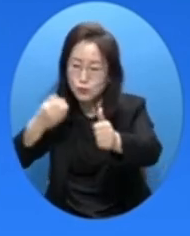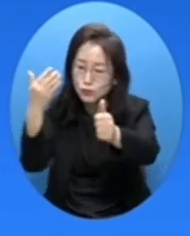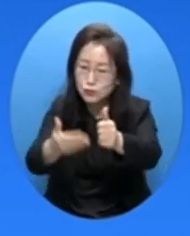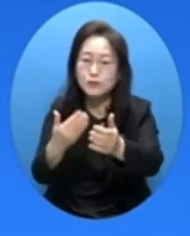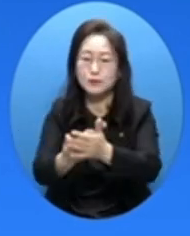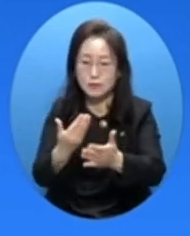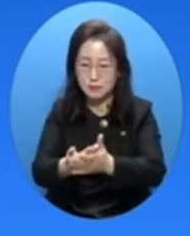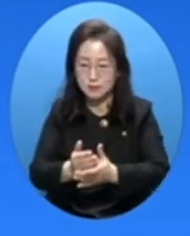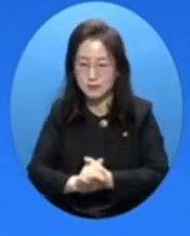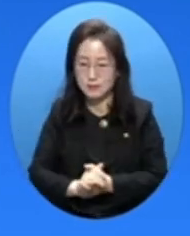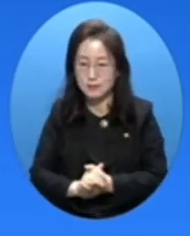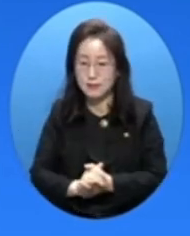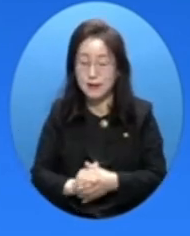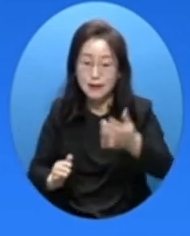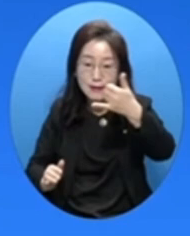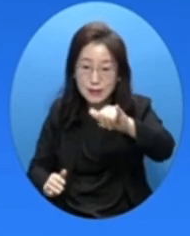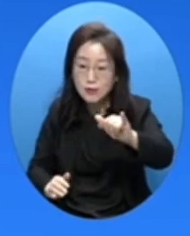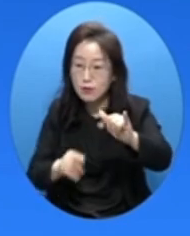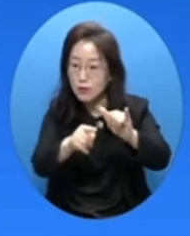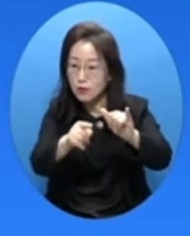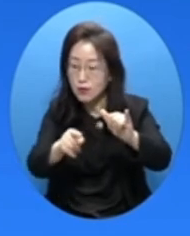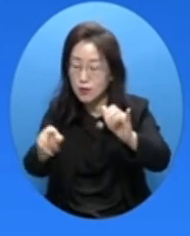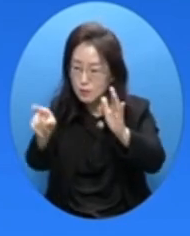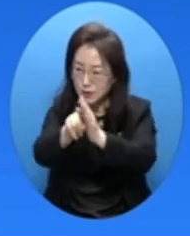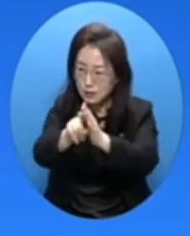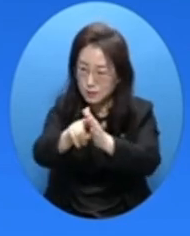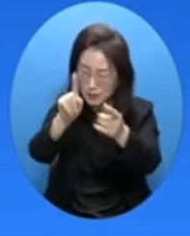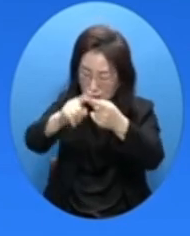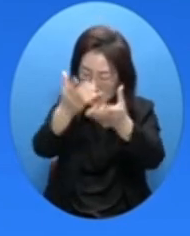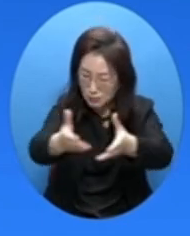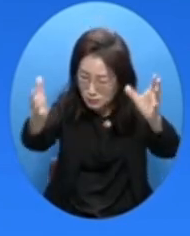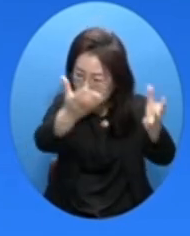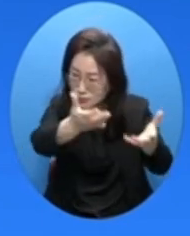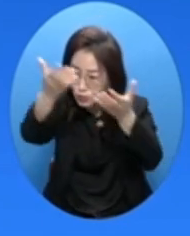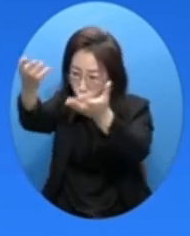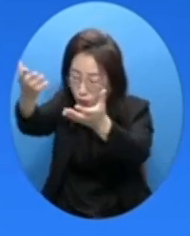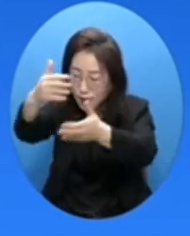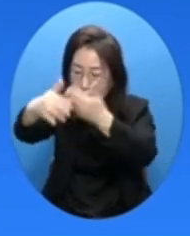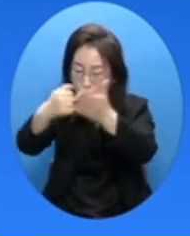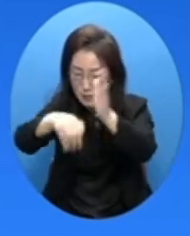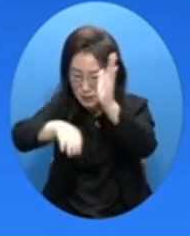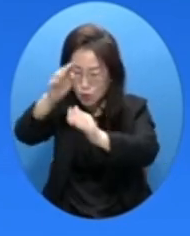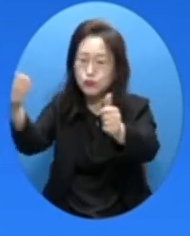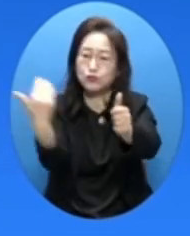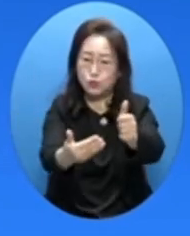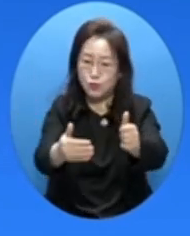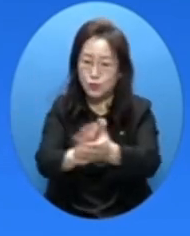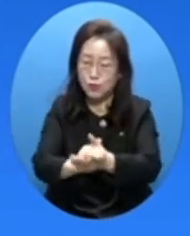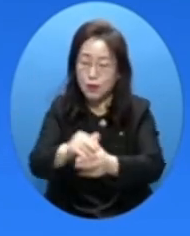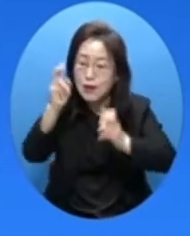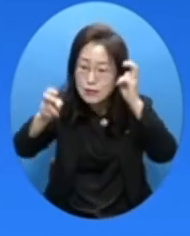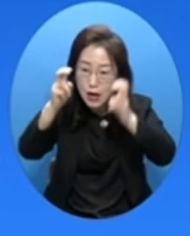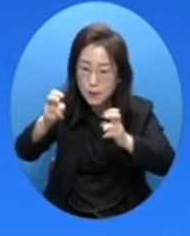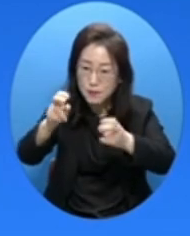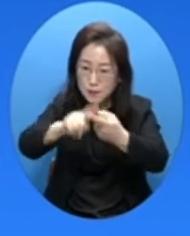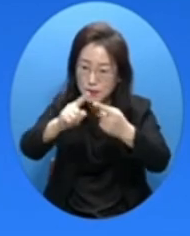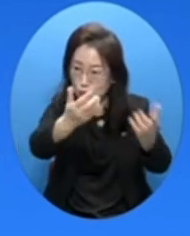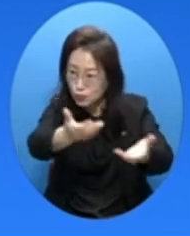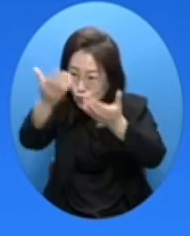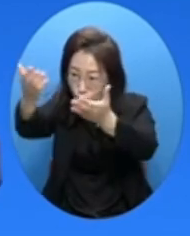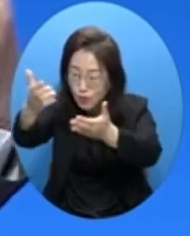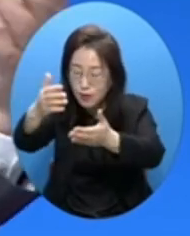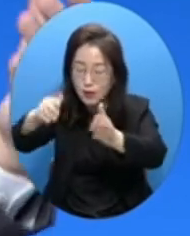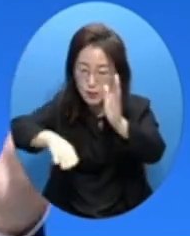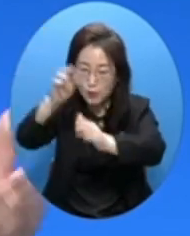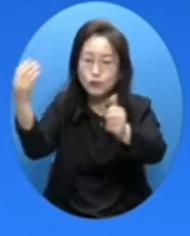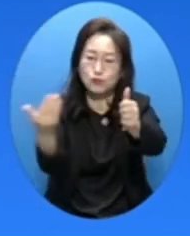주시옵소서. 자녀를 향한 믿음의 빈 그릇을 내놓을 때 그 빈 그릇이 채워질 것입니다. 사업을 향한 빈 그릇을 내놓을 때 그 빈 그릇이 채워질 것입니다.